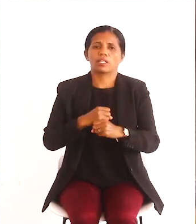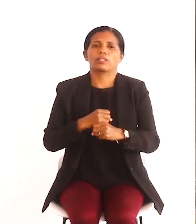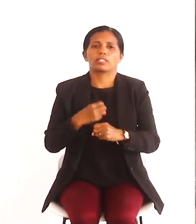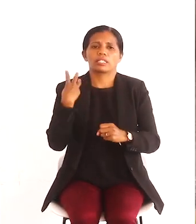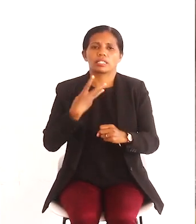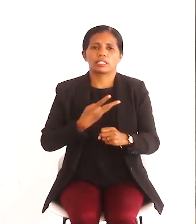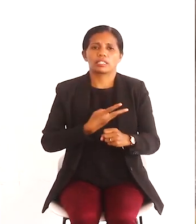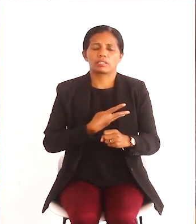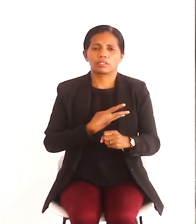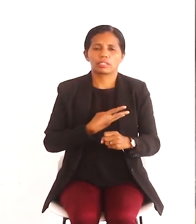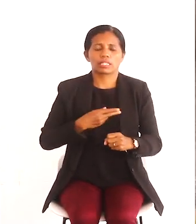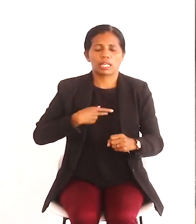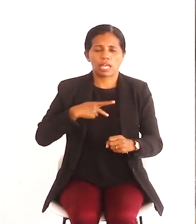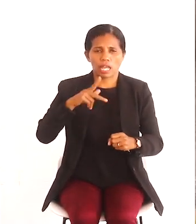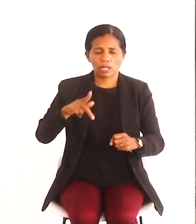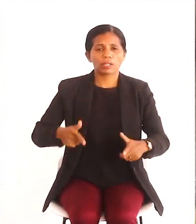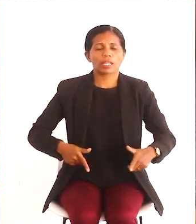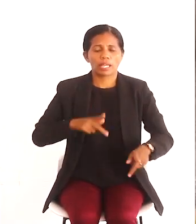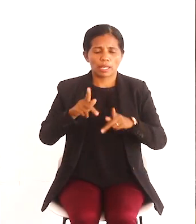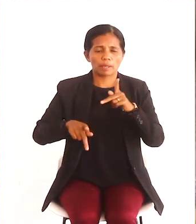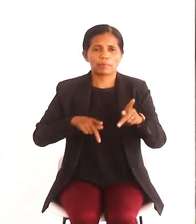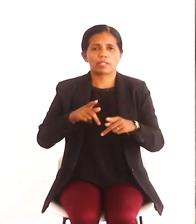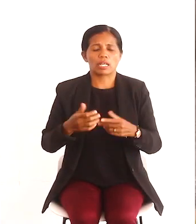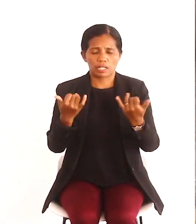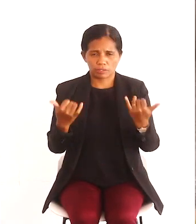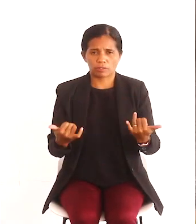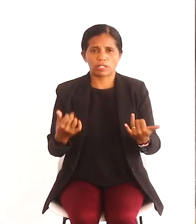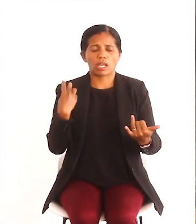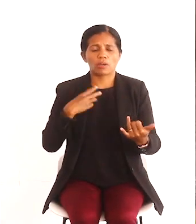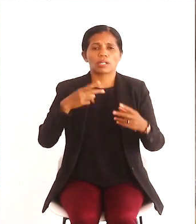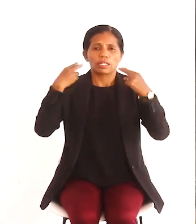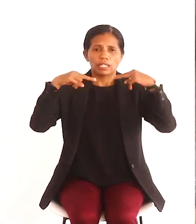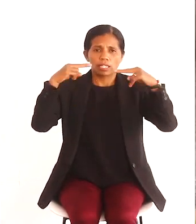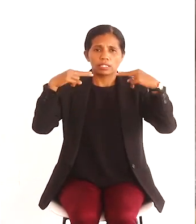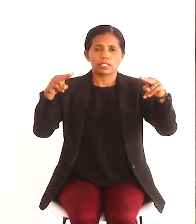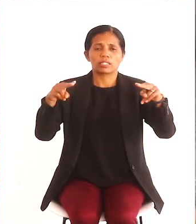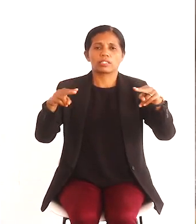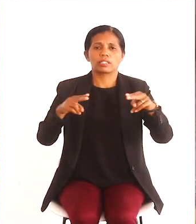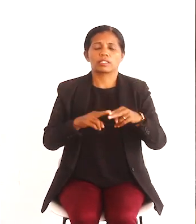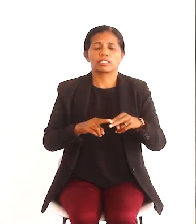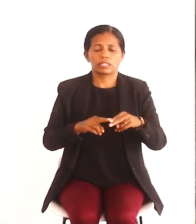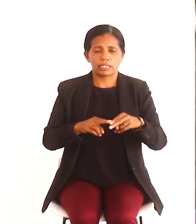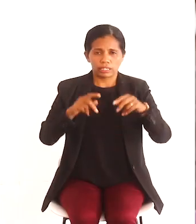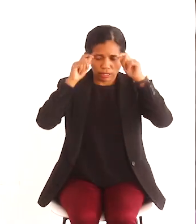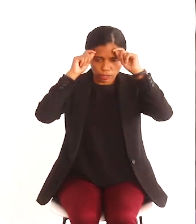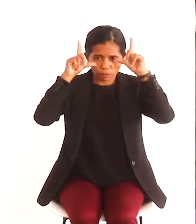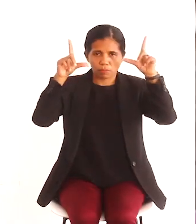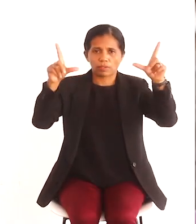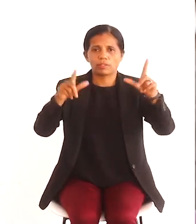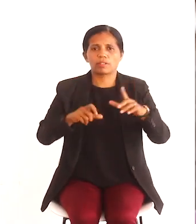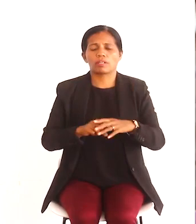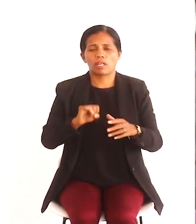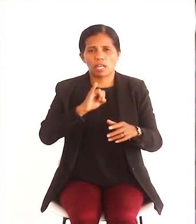ita karakter umanu neng. Nebe ohin lorong hau kare kanta musik ira ho titulu Timor lor sae, nebe hau